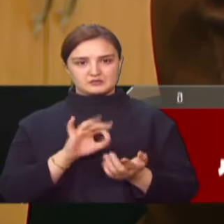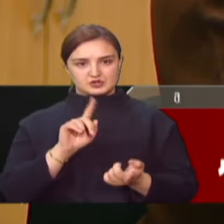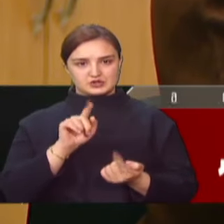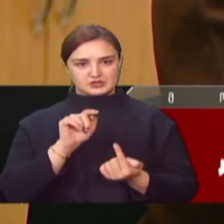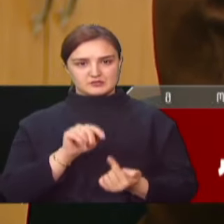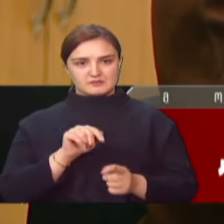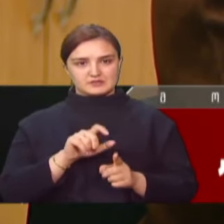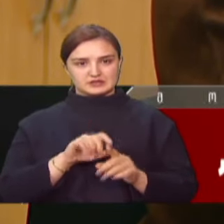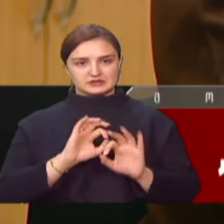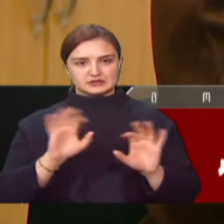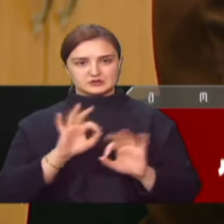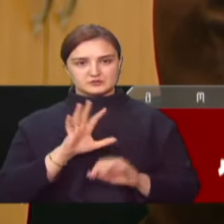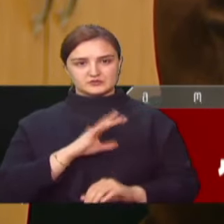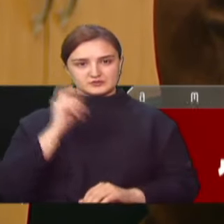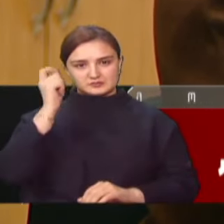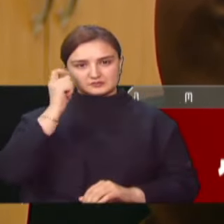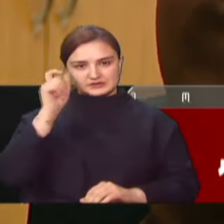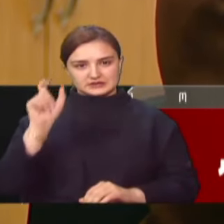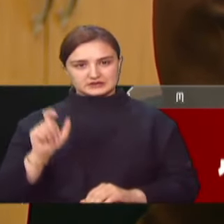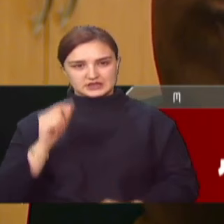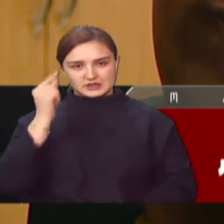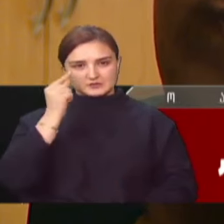იყო ფსიქიატრის, ფსიქოლოგის